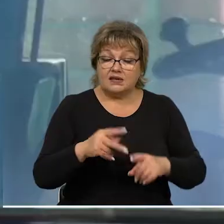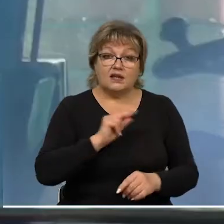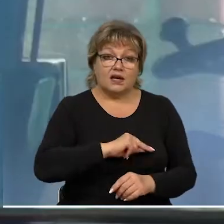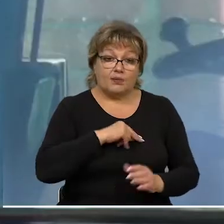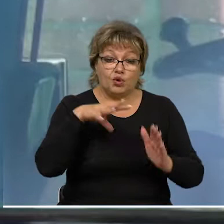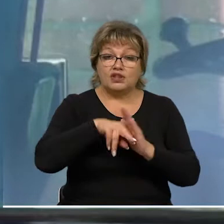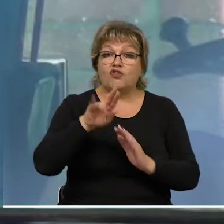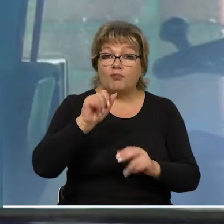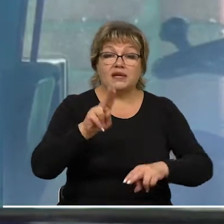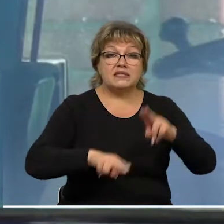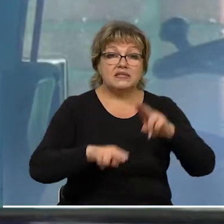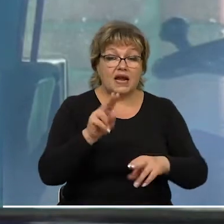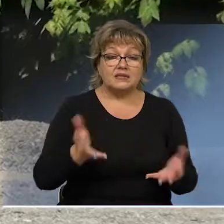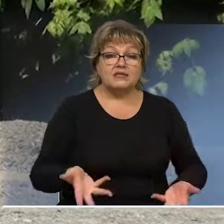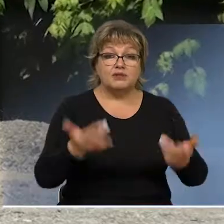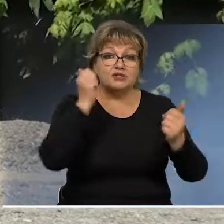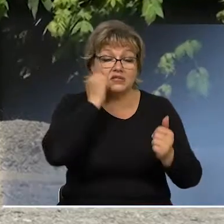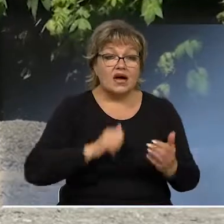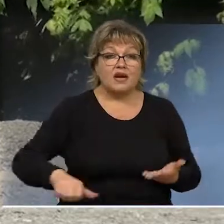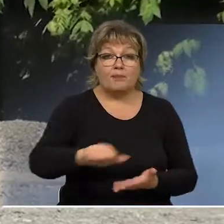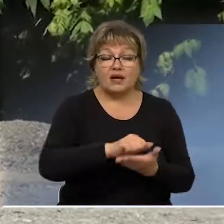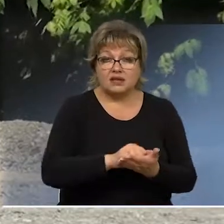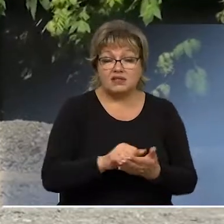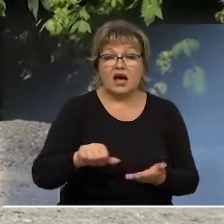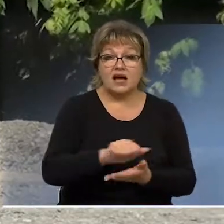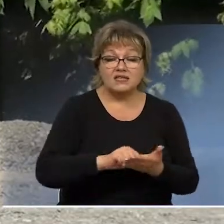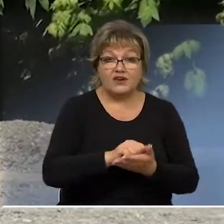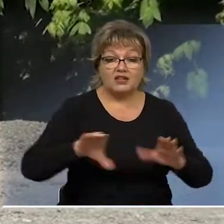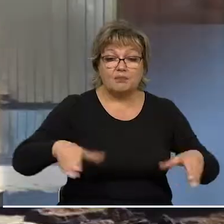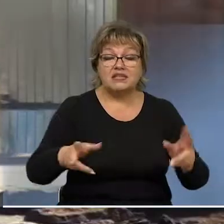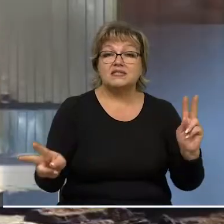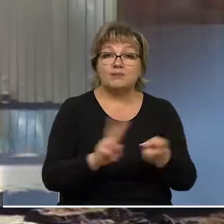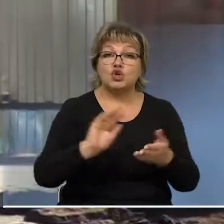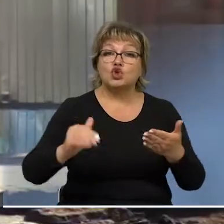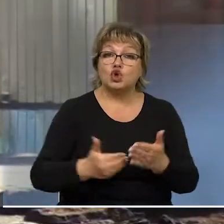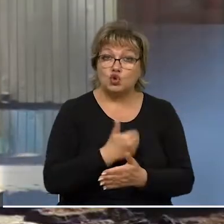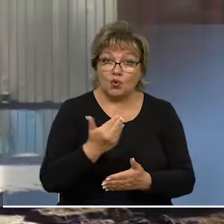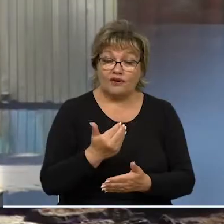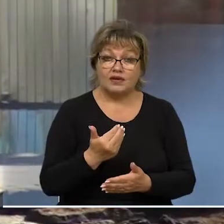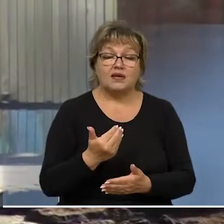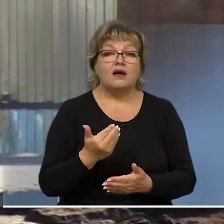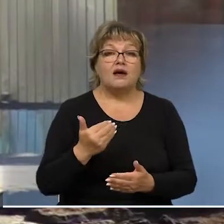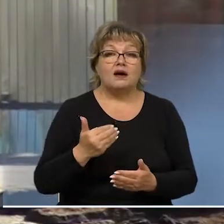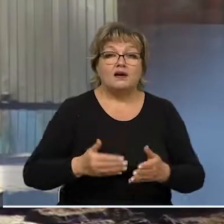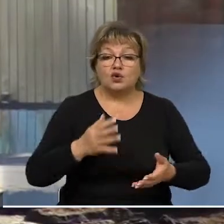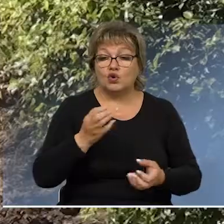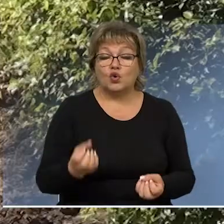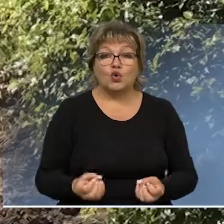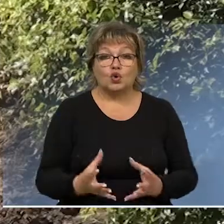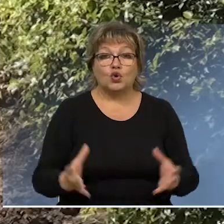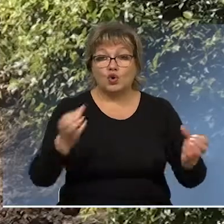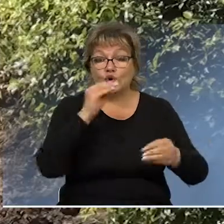техника уже работает в парке строители демонтируют старое покрытие асфальте плитку заменят новой нескользкой